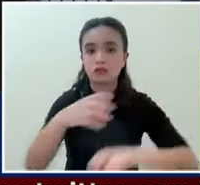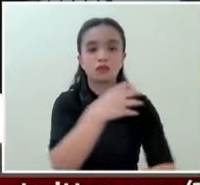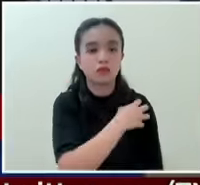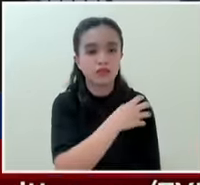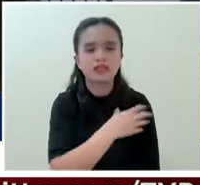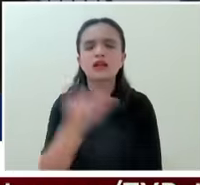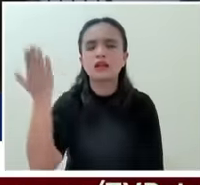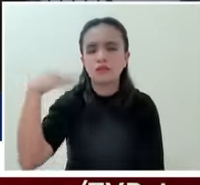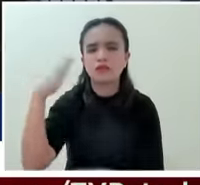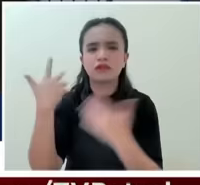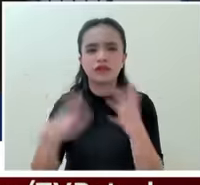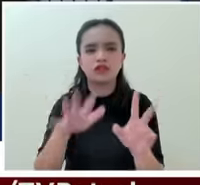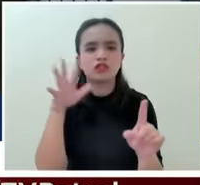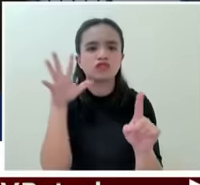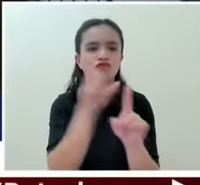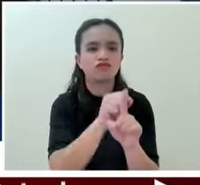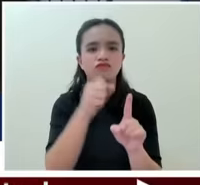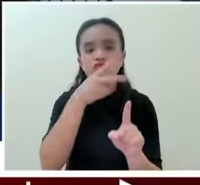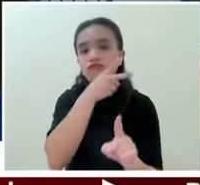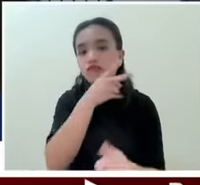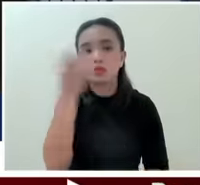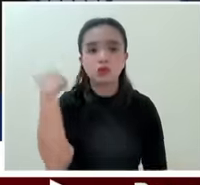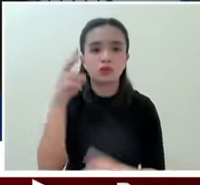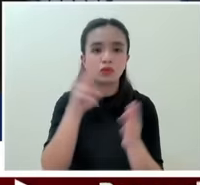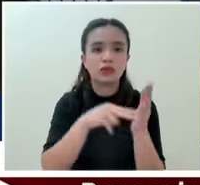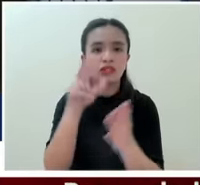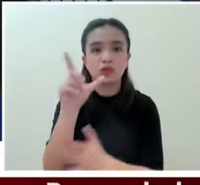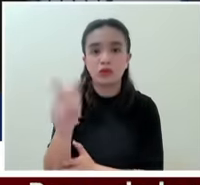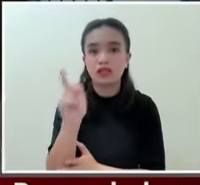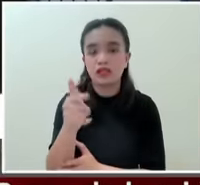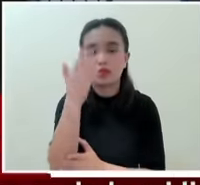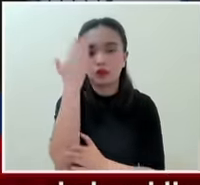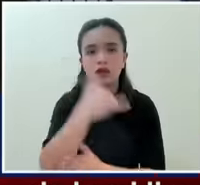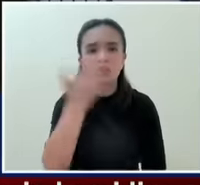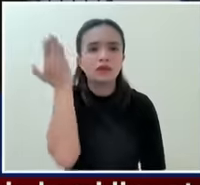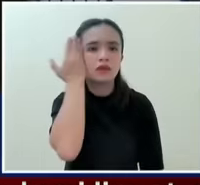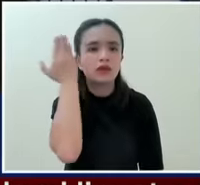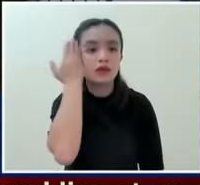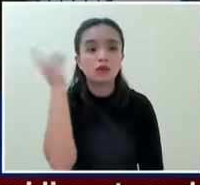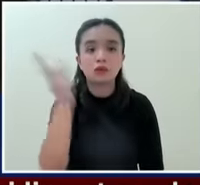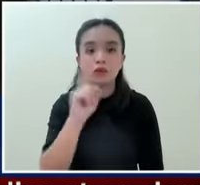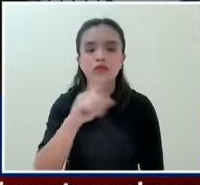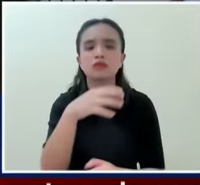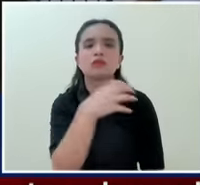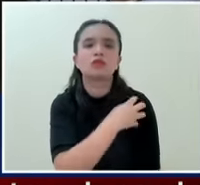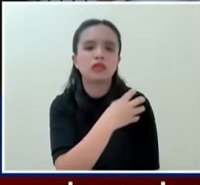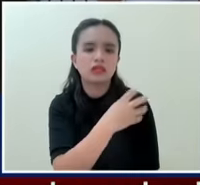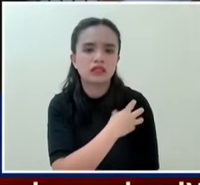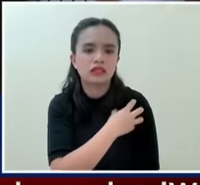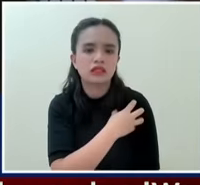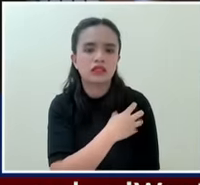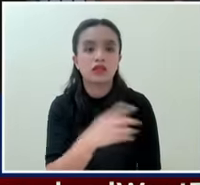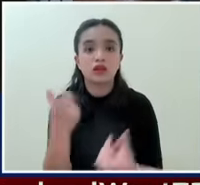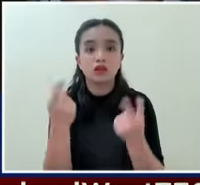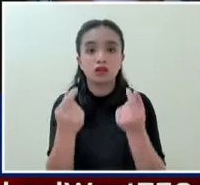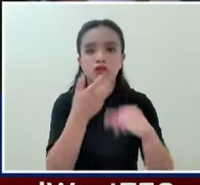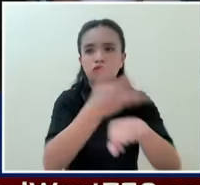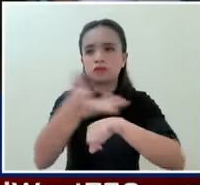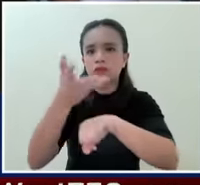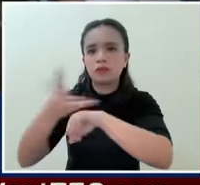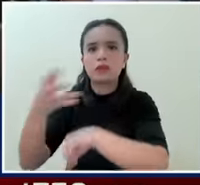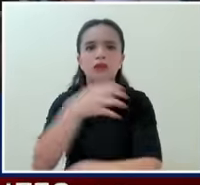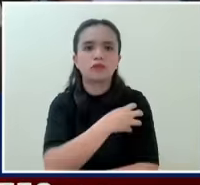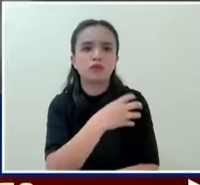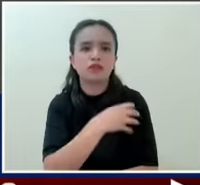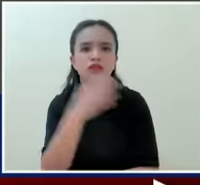nang naaresto ang sospek noong 2020 dahil sa pagpapanggap naman bilang isang pulis na nambibiktima ng mga police